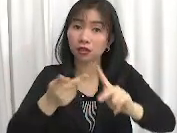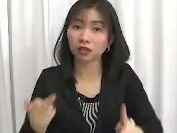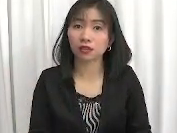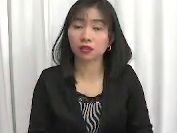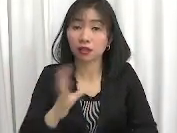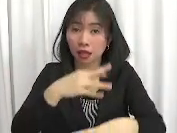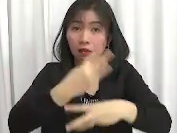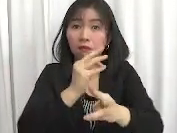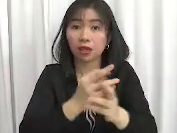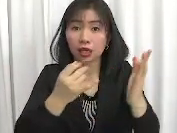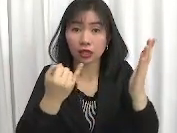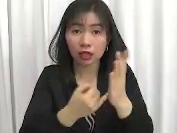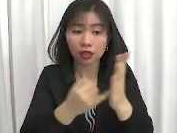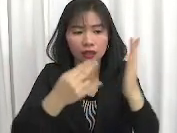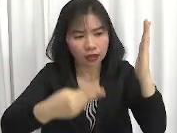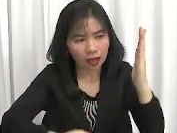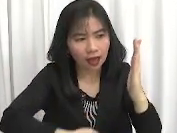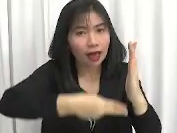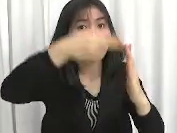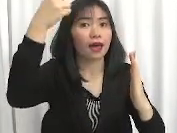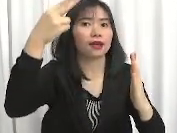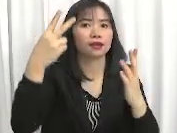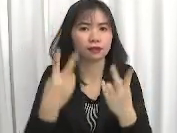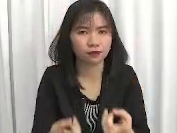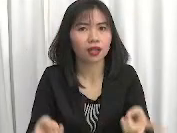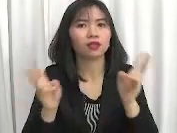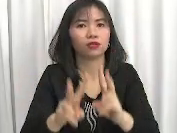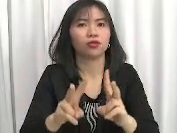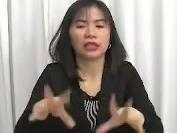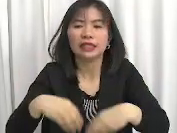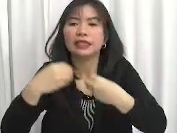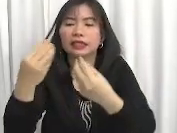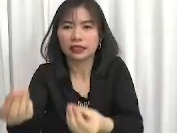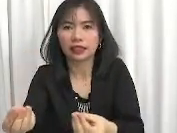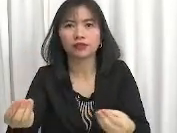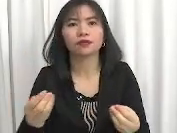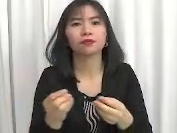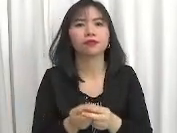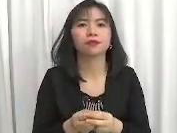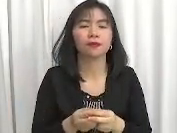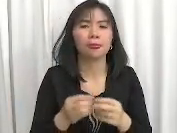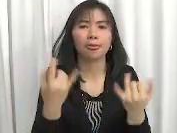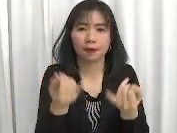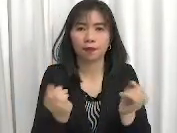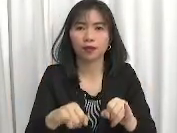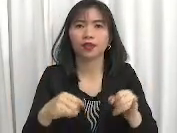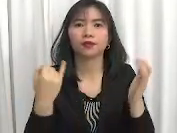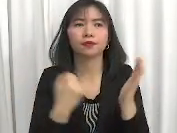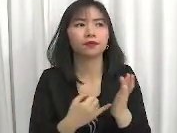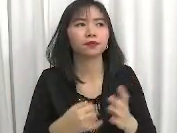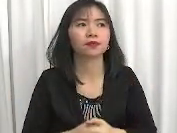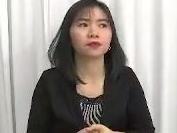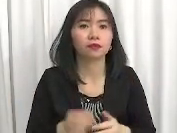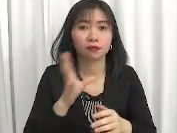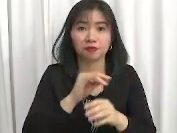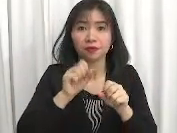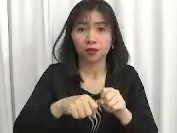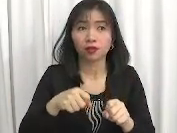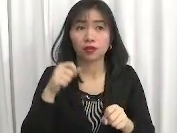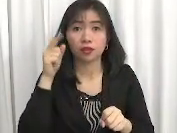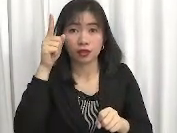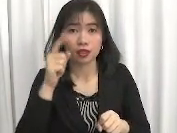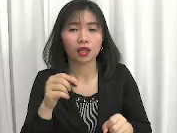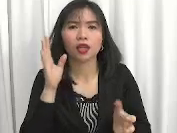high valued na pag-estima. Tama yan. Talagang pahalagahan ng mabuti. Mm. Kaya ngayon nararamdaman mo, Brad, nung ikaw ay nasa serbisyo